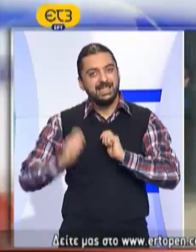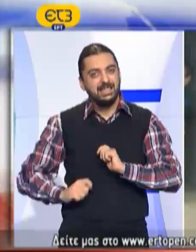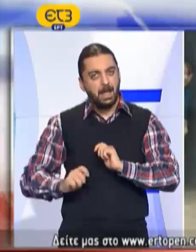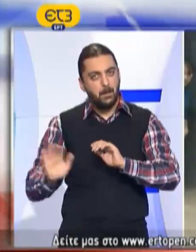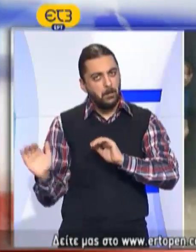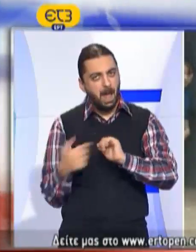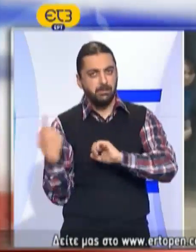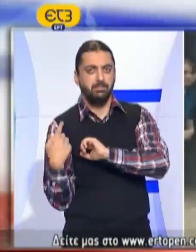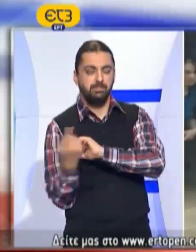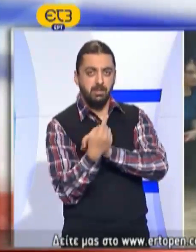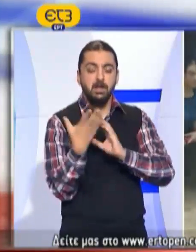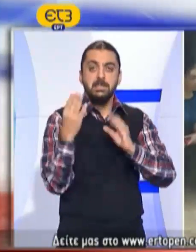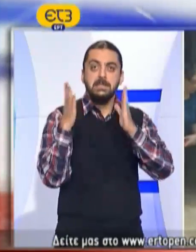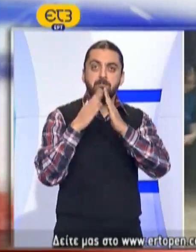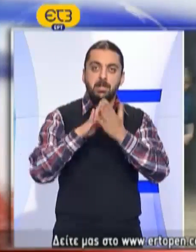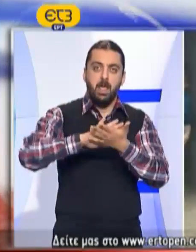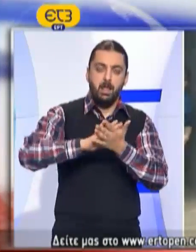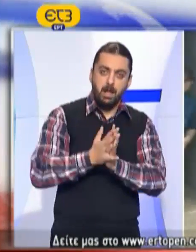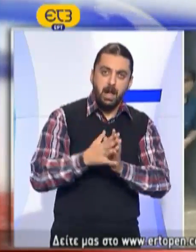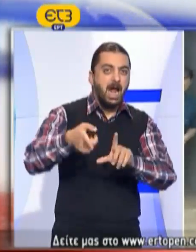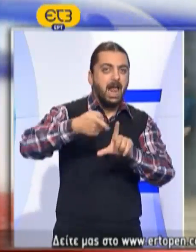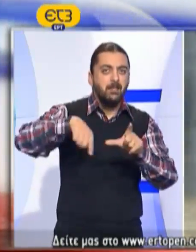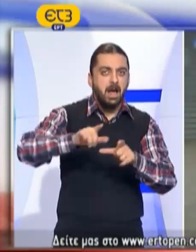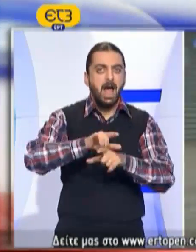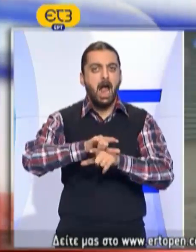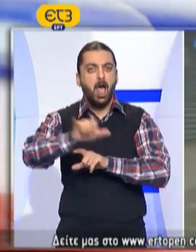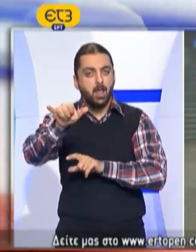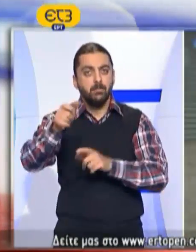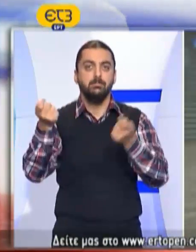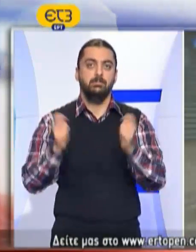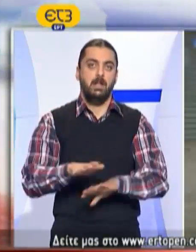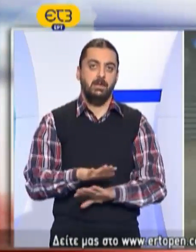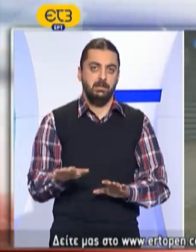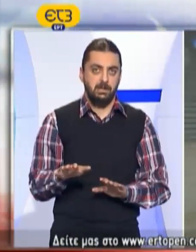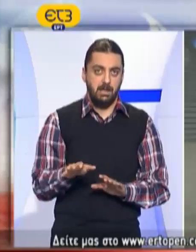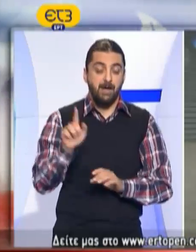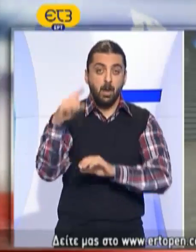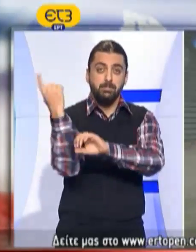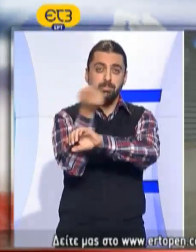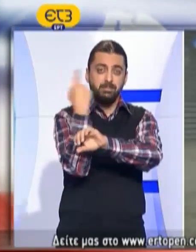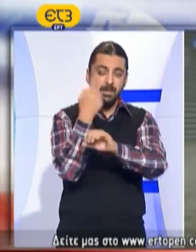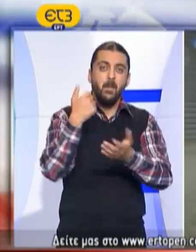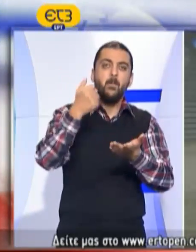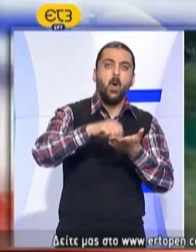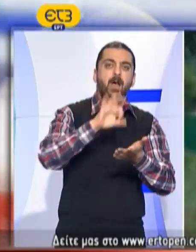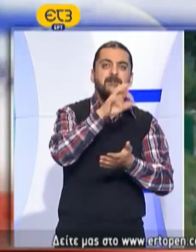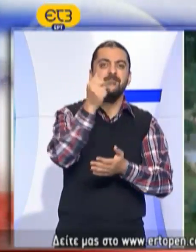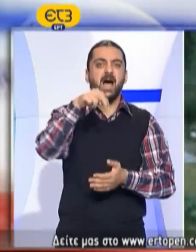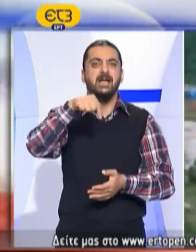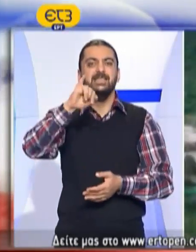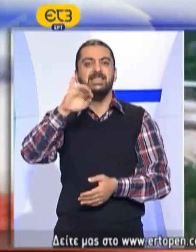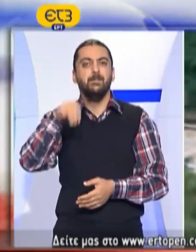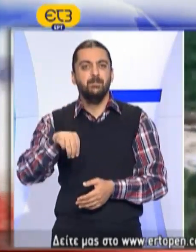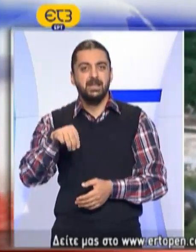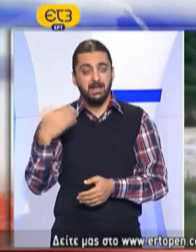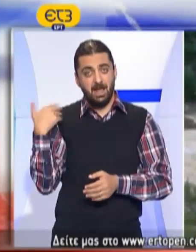σπίτια καταστράφηκαν ενώ τα λιμάνια και αεροδρόμια στην περιοχή παρέμειναν κλειστά. Ο Φιτόου έπληξε την πόλη Φάντινγκ στην επαρχία Φουτζιάν